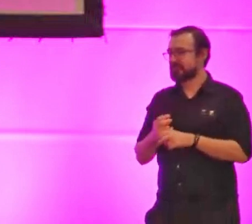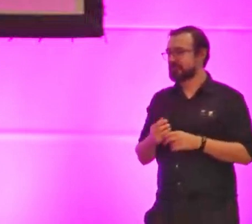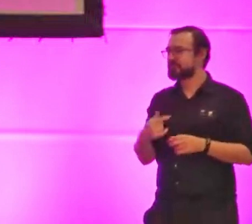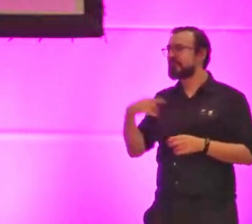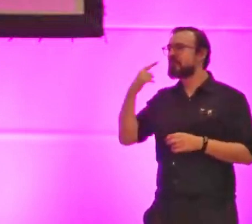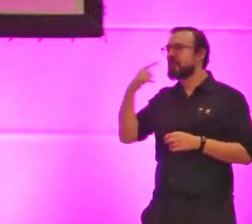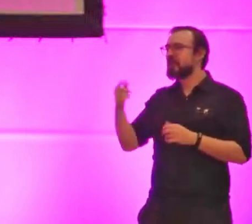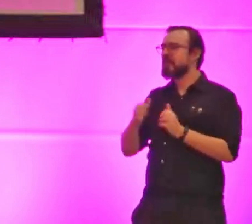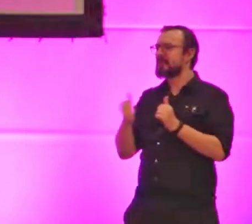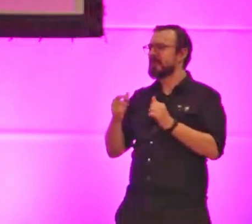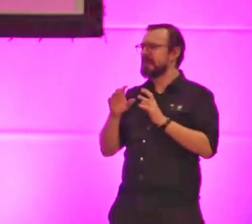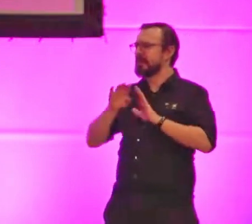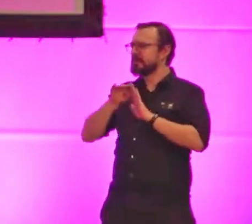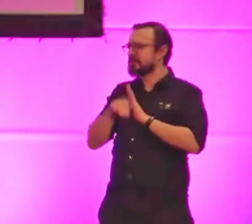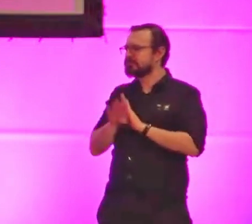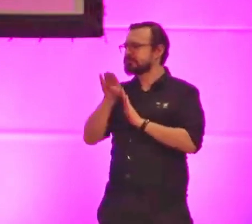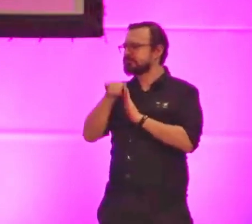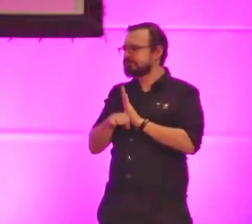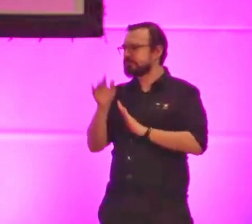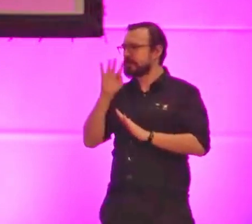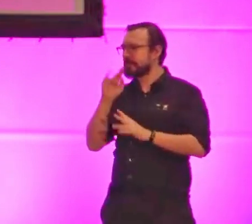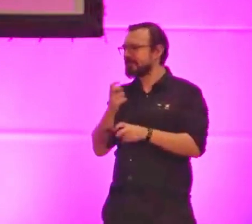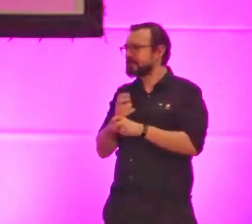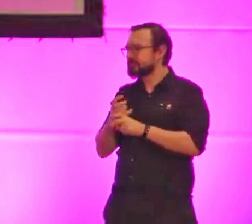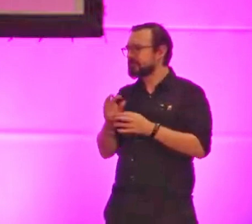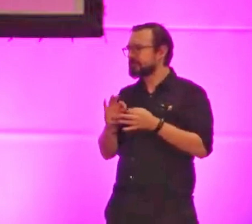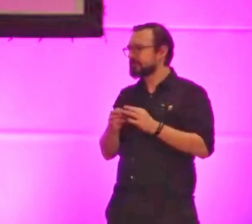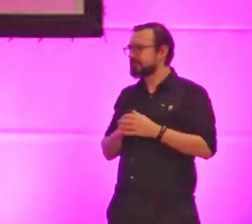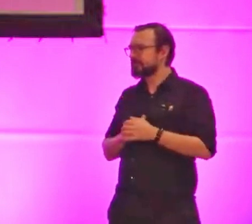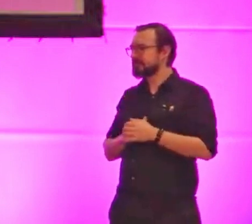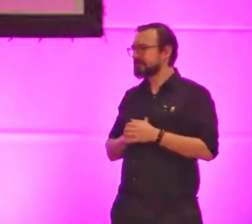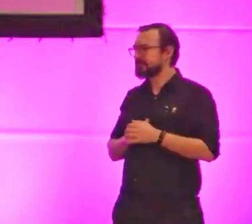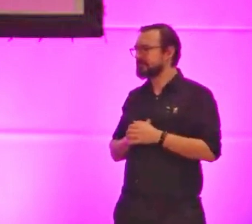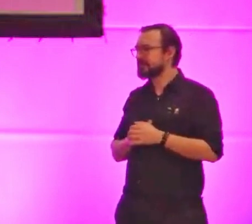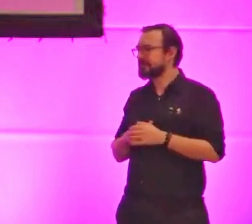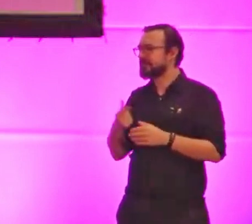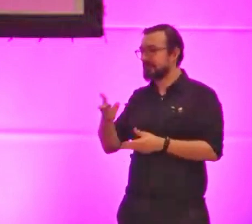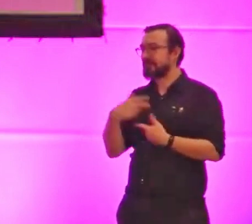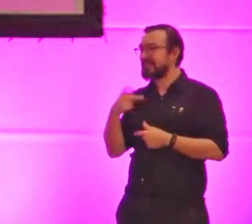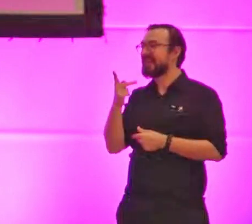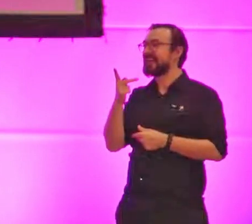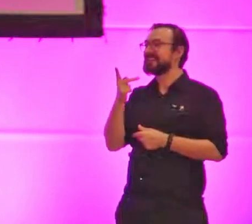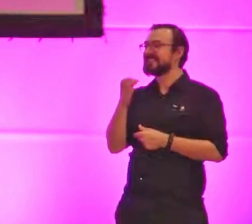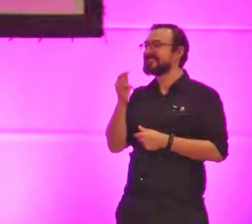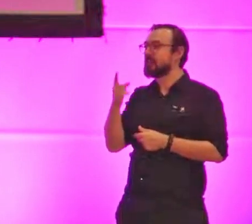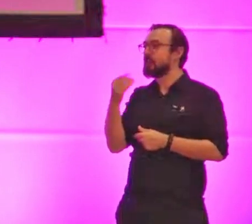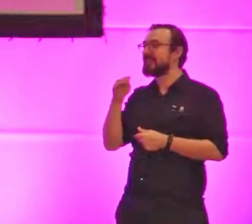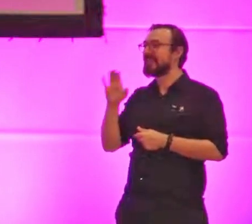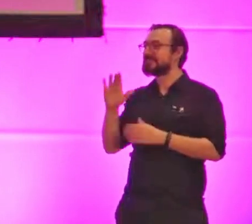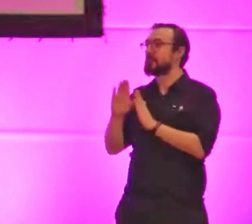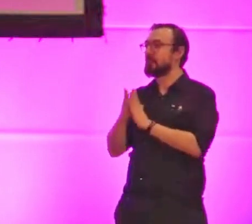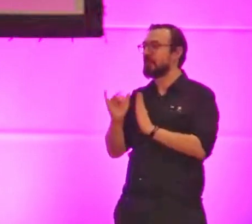hör dig, men det skorrar lite här, Magnus, så att vi försöker se om vi kan få lite bättre. Du fick Kerstin Lundells bok i ditt knä från din